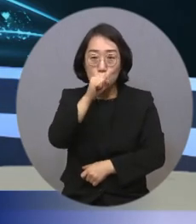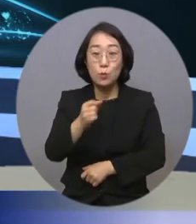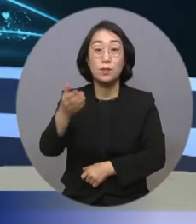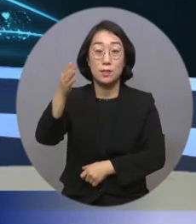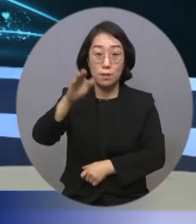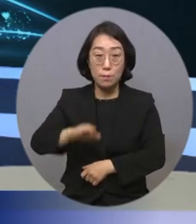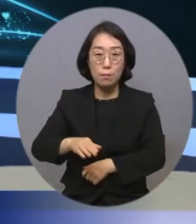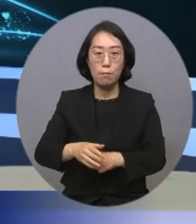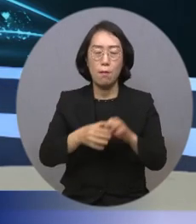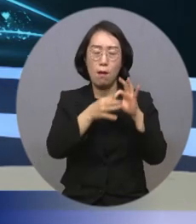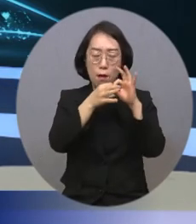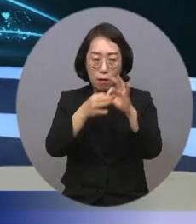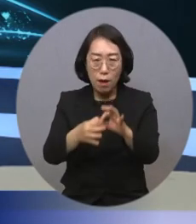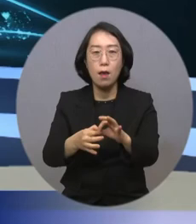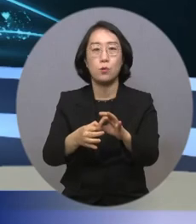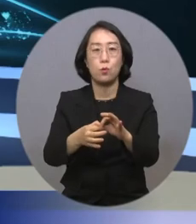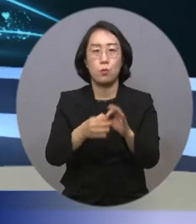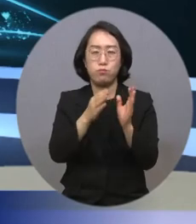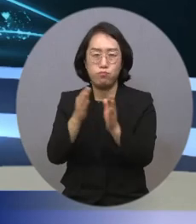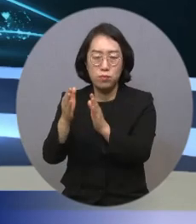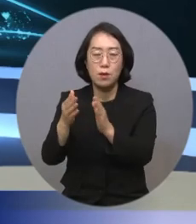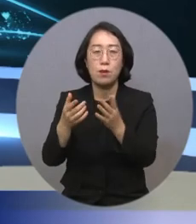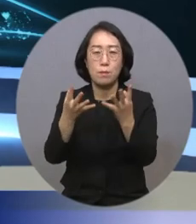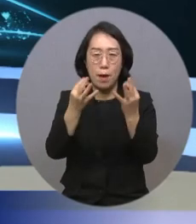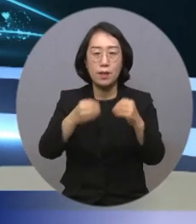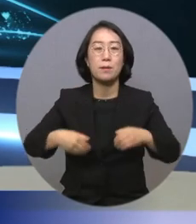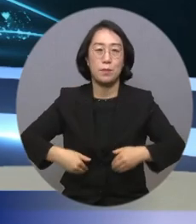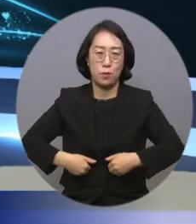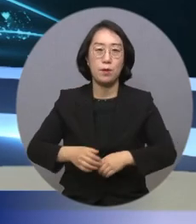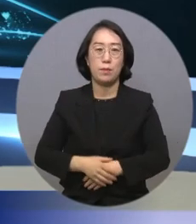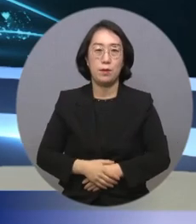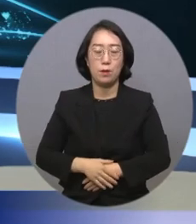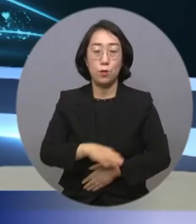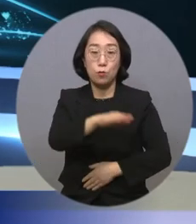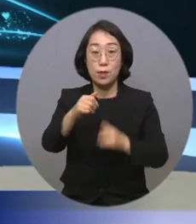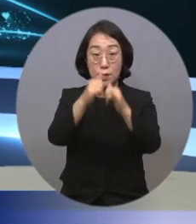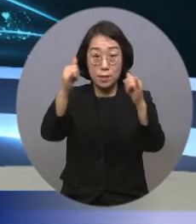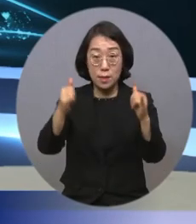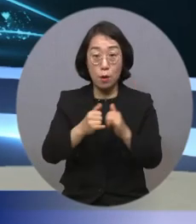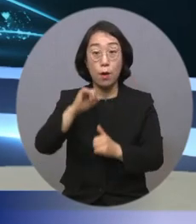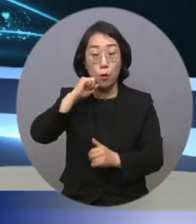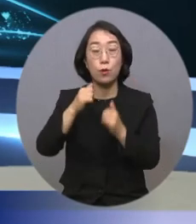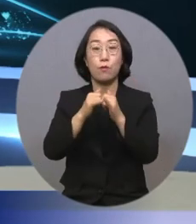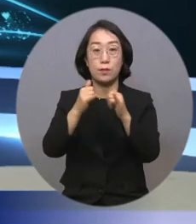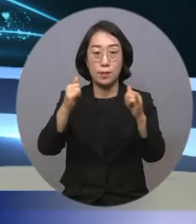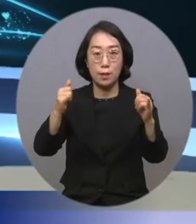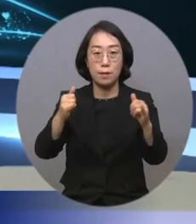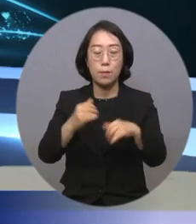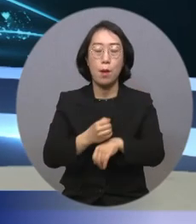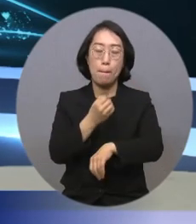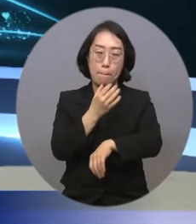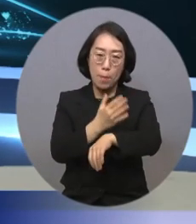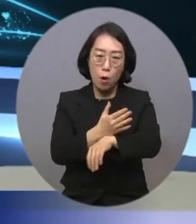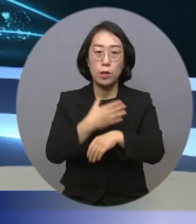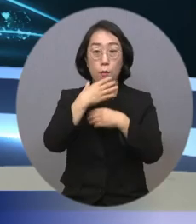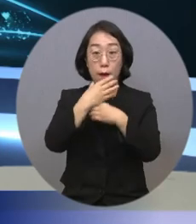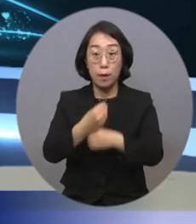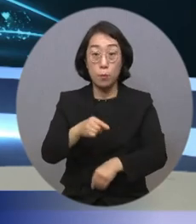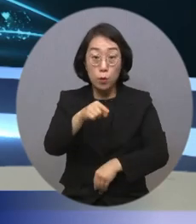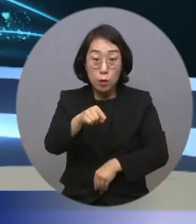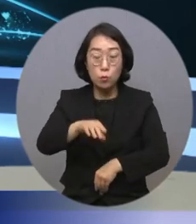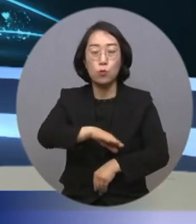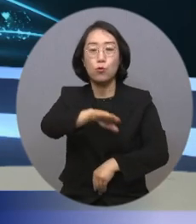긍정적이지만 여전히 갈 길은 멀다는 의견도 많은데요. 우리 사회 취약계층들의 편의와 행복이 곧